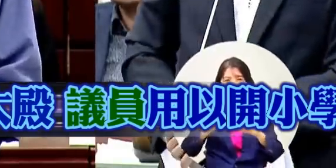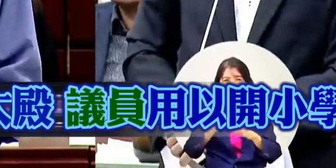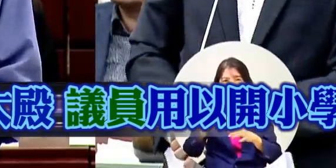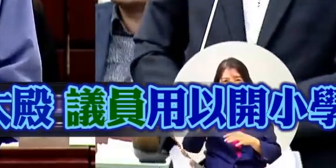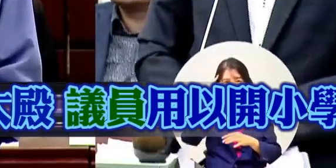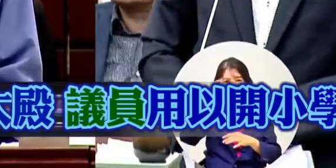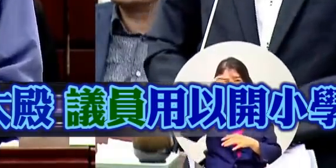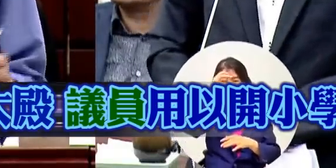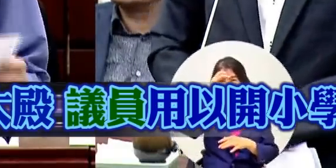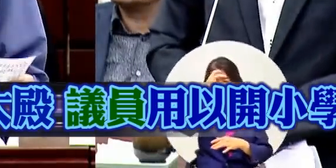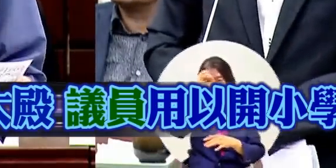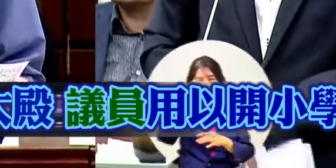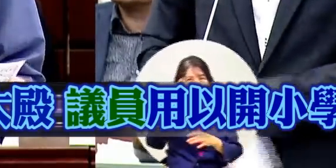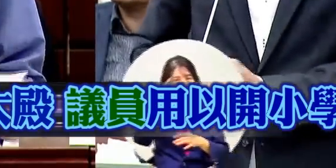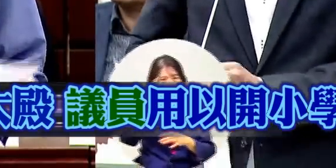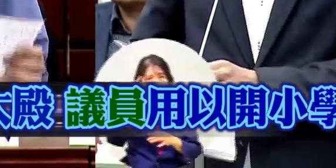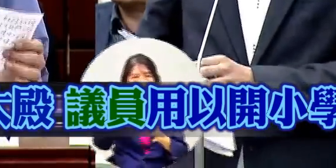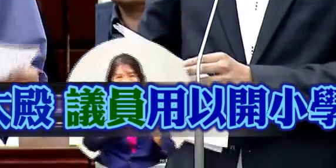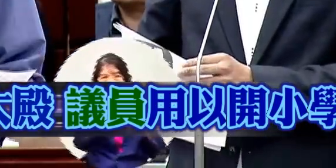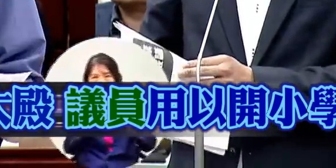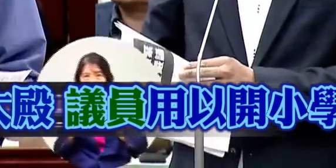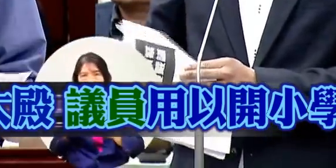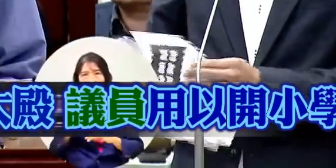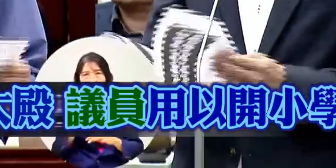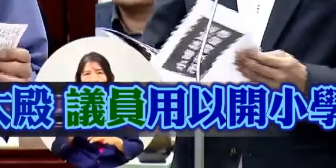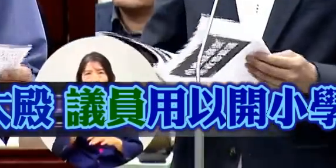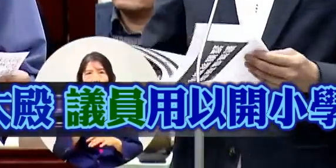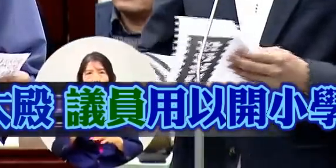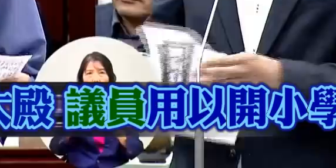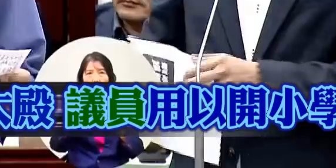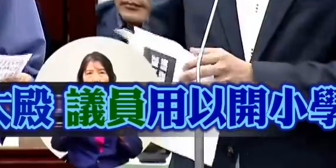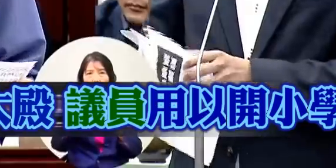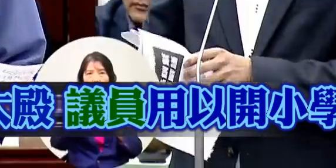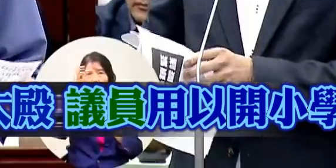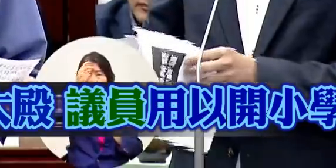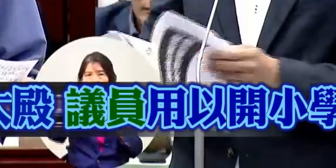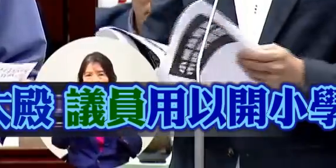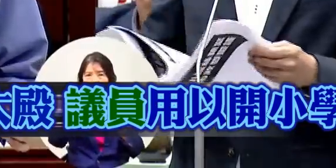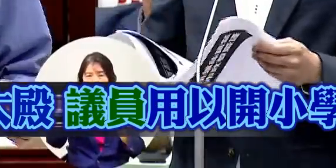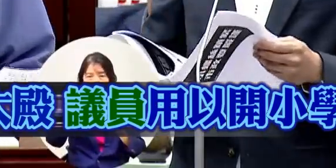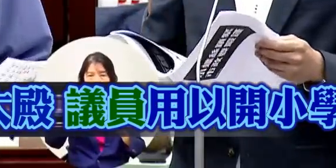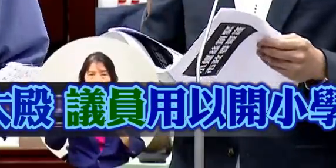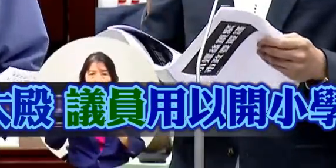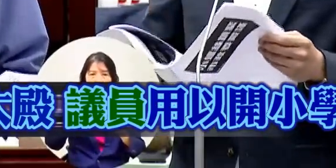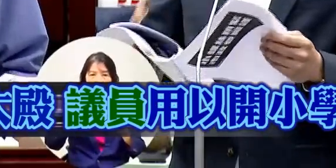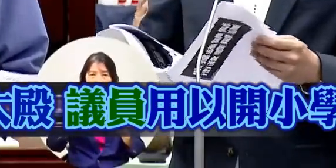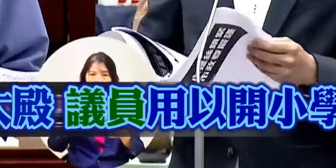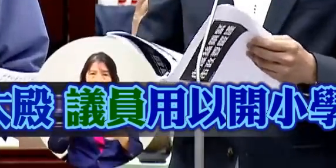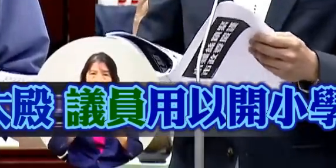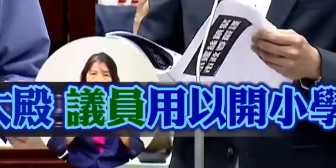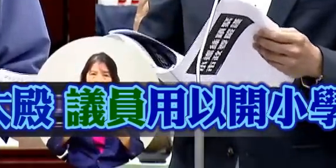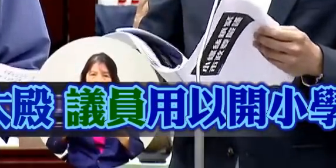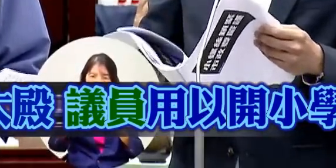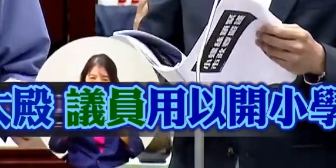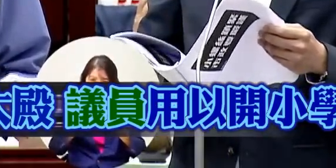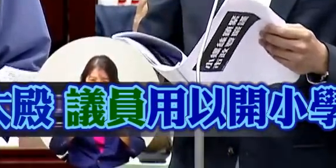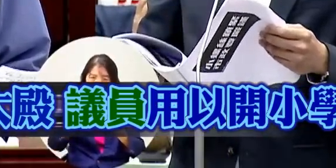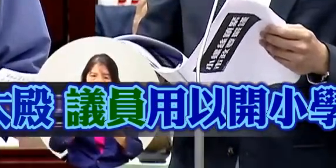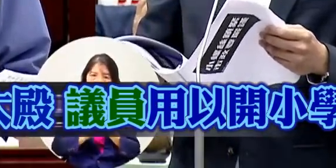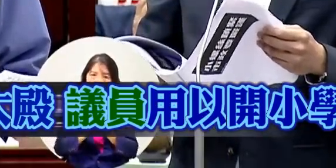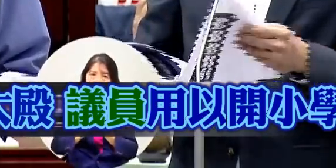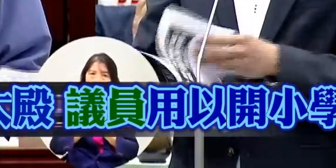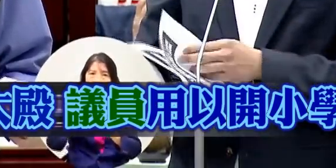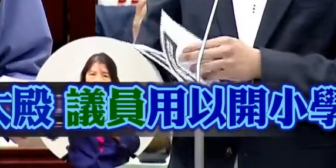察的印象。如果我们警察局所有办案有灌水、有吃案、有漠